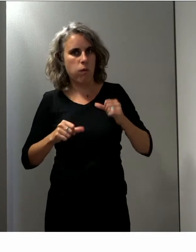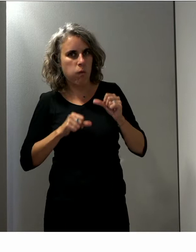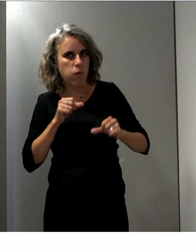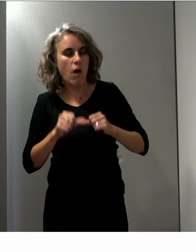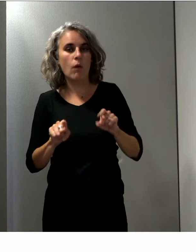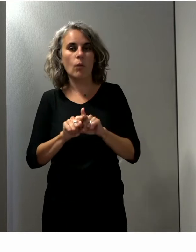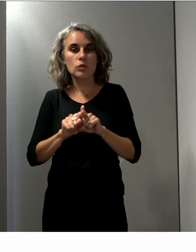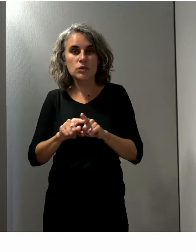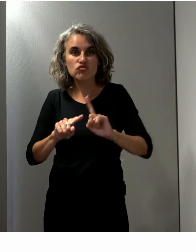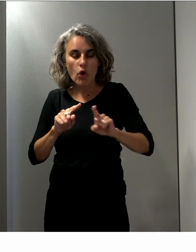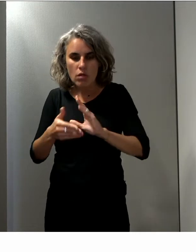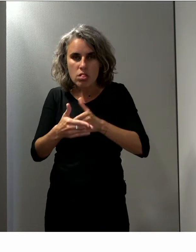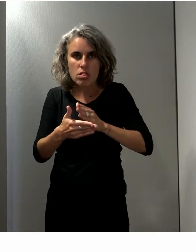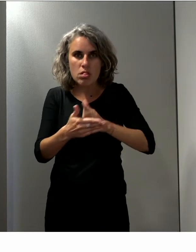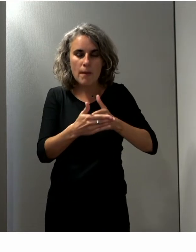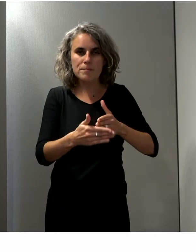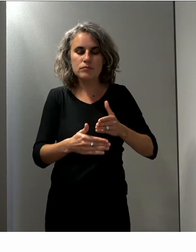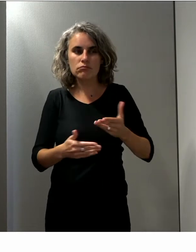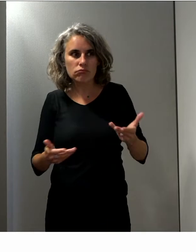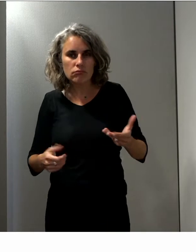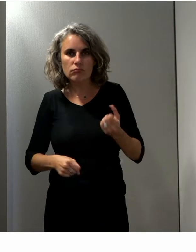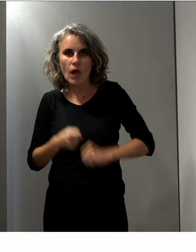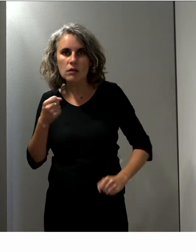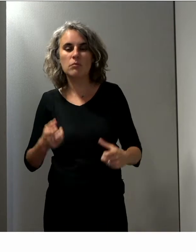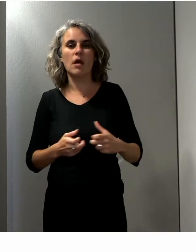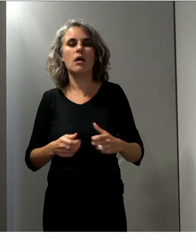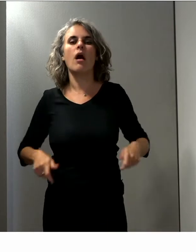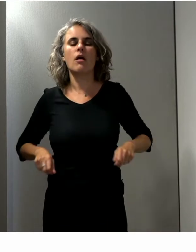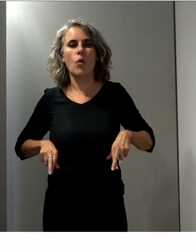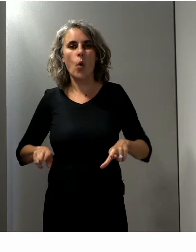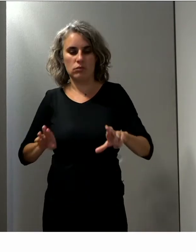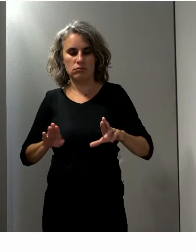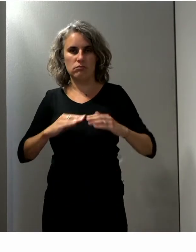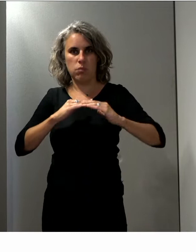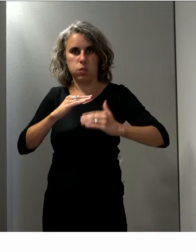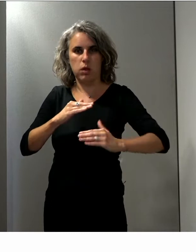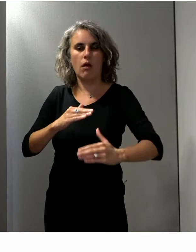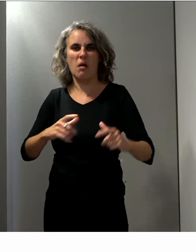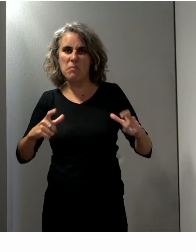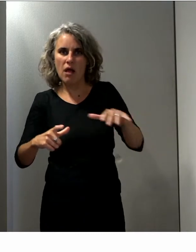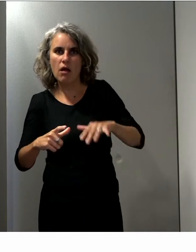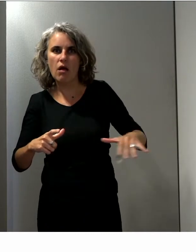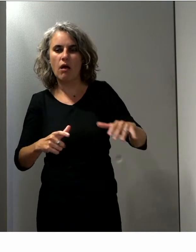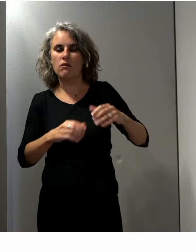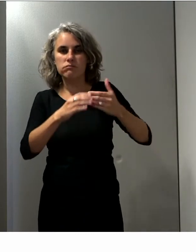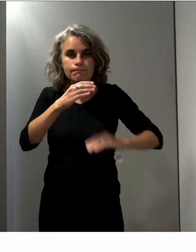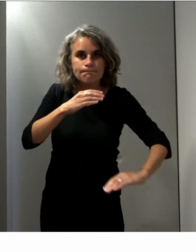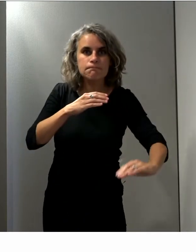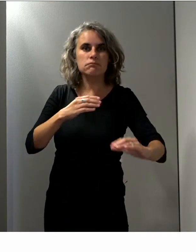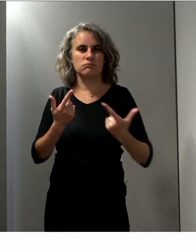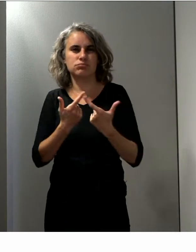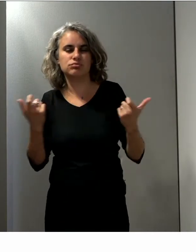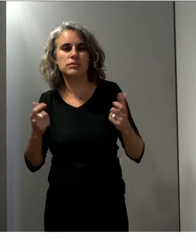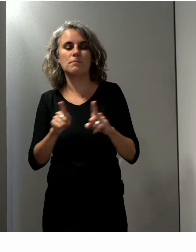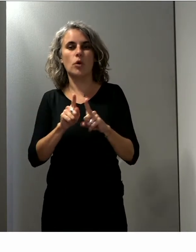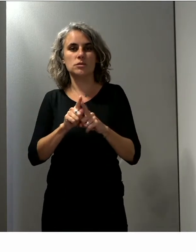petits obstacles auxquels on ne prête pas forcément attention quand on est valide, les plaques d'égout, les dévers, toutes ces choses-là, et